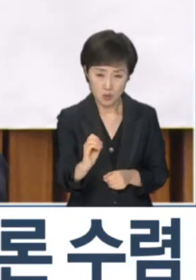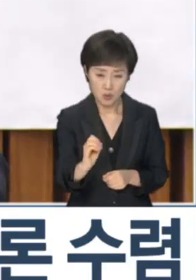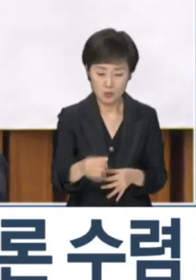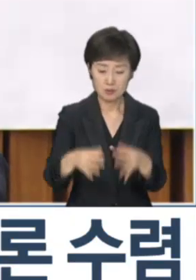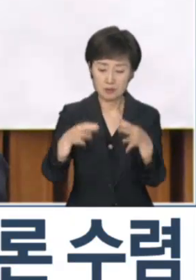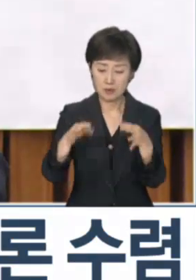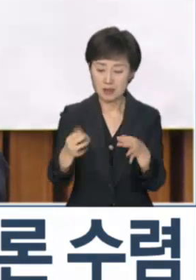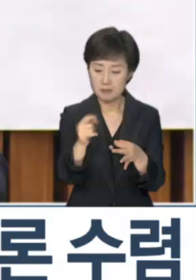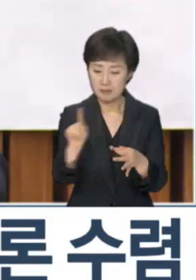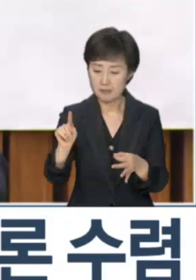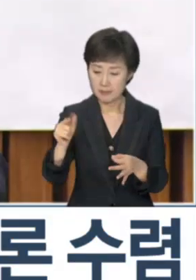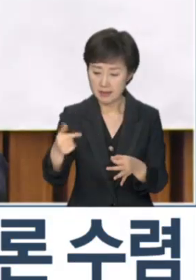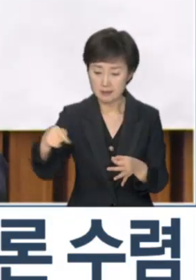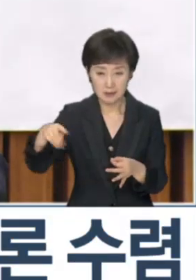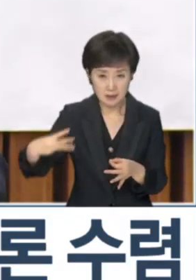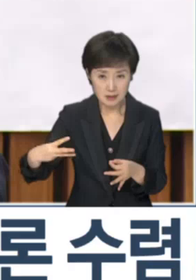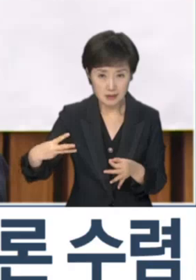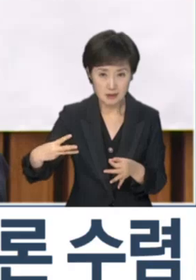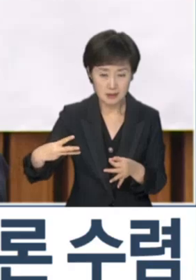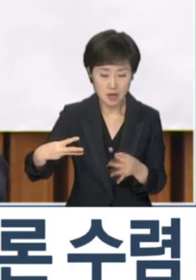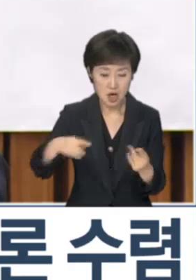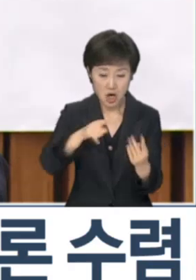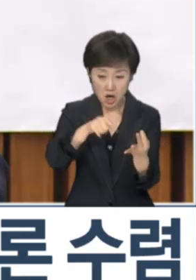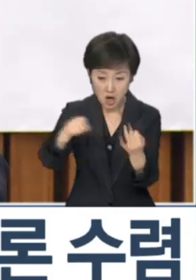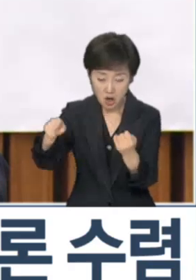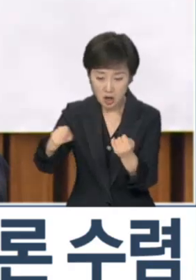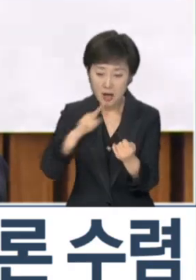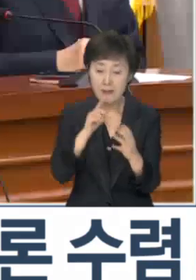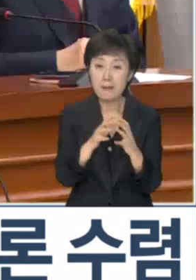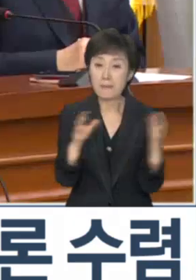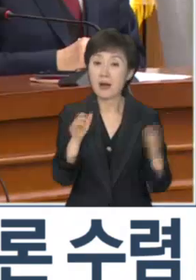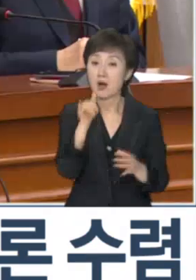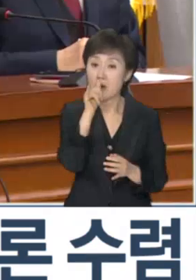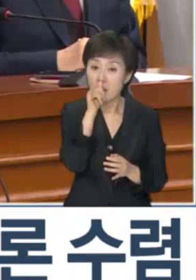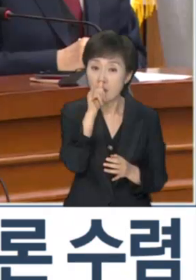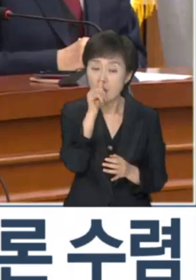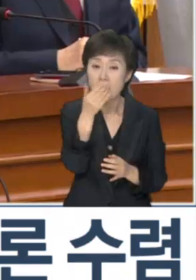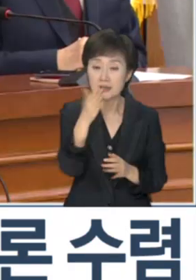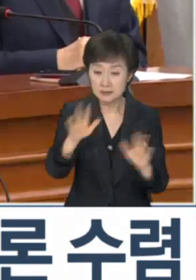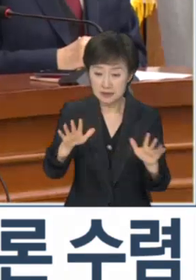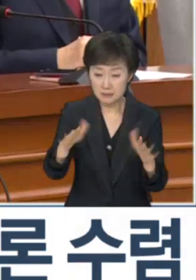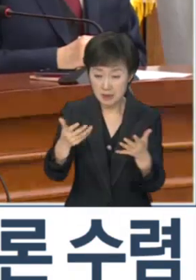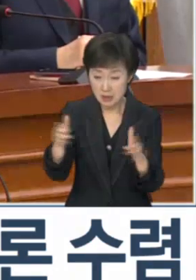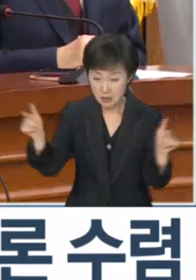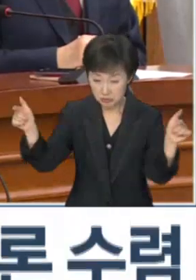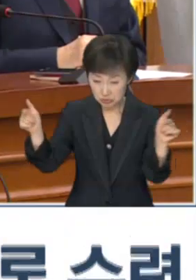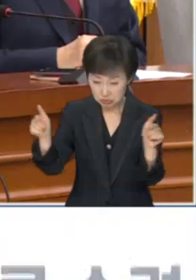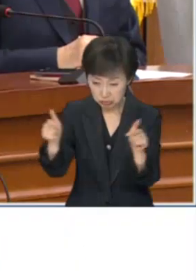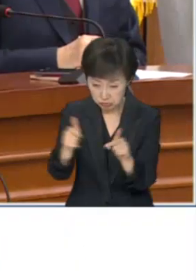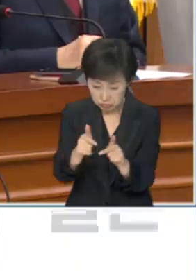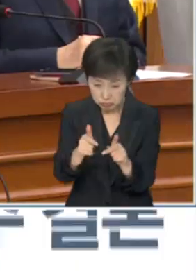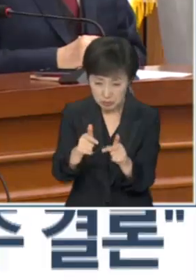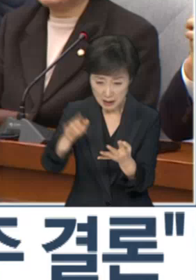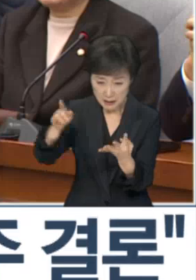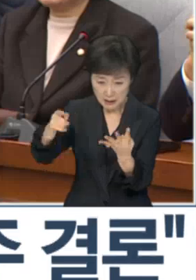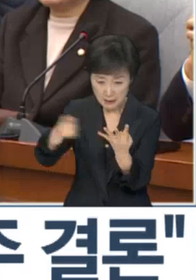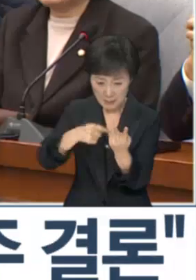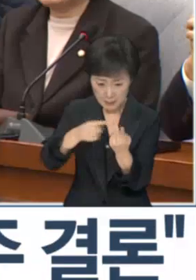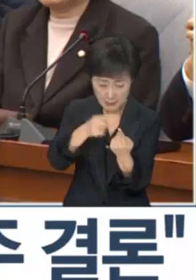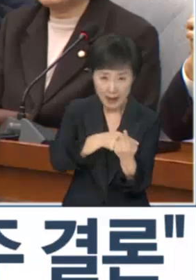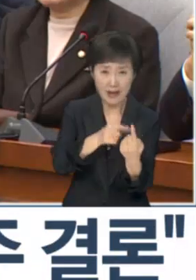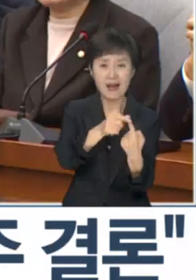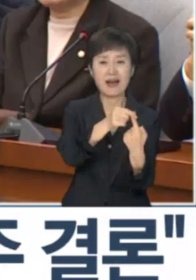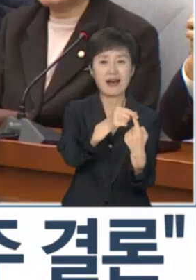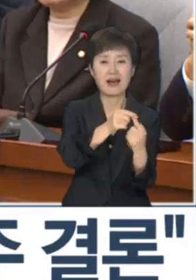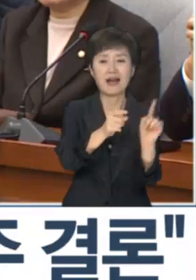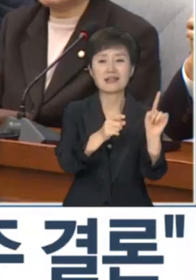김한길 국민통합위원장이라든가 여러분들이 함화평에 오르지 않았습니까? 그러나 지금 현재로 봤을 때는